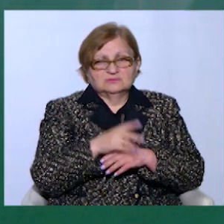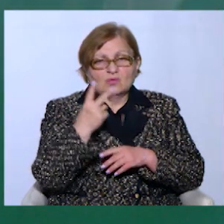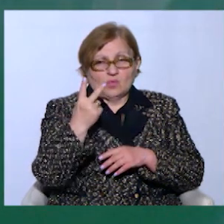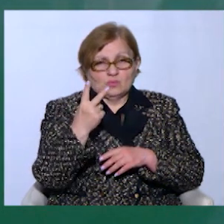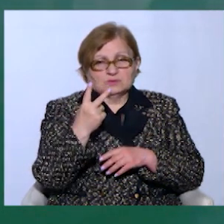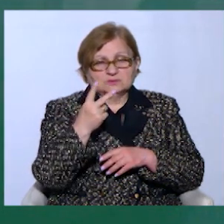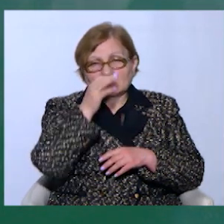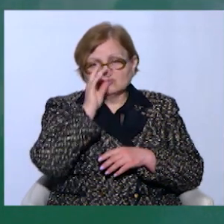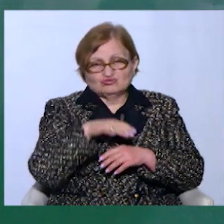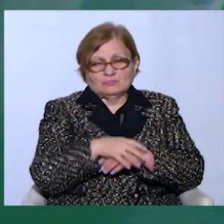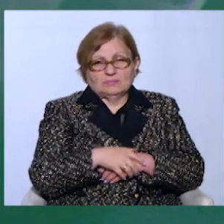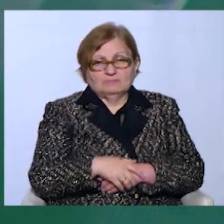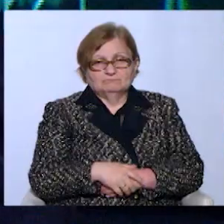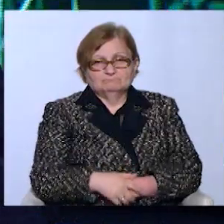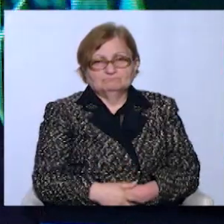2-იო.